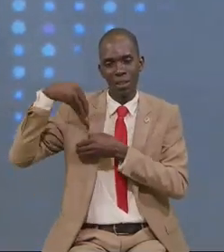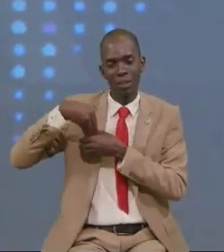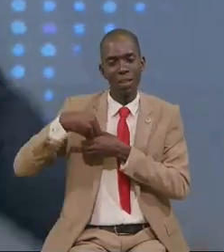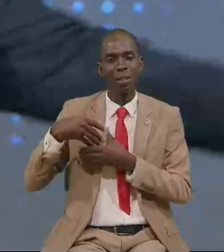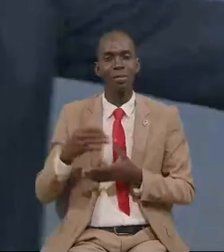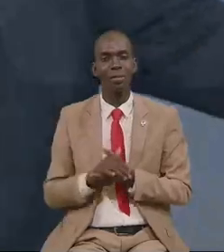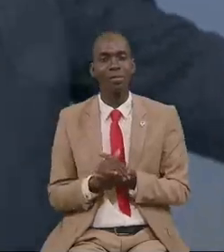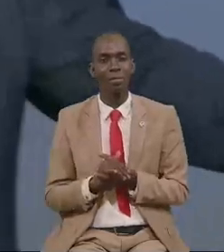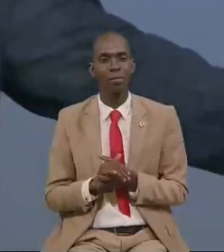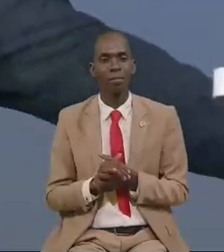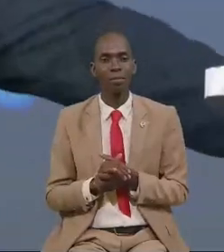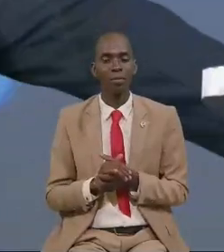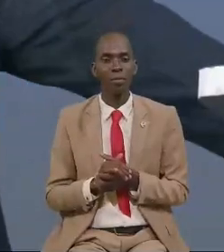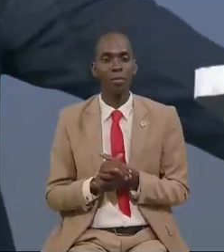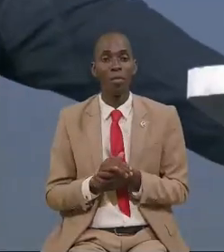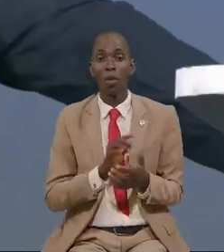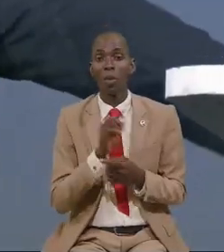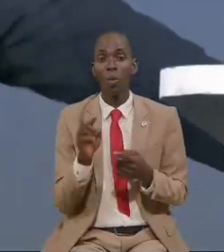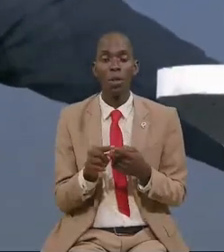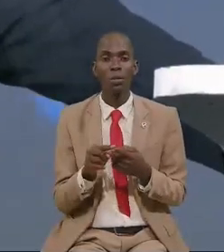enfermée là-bas.